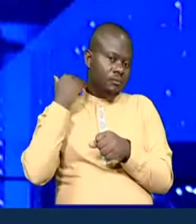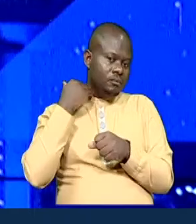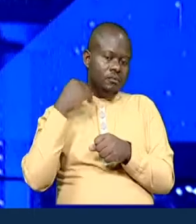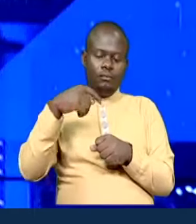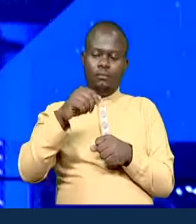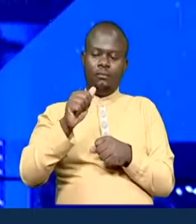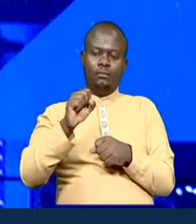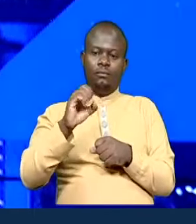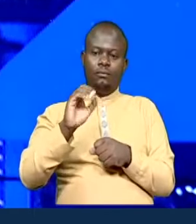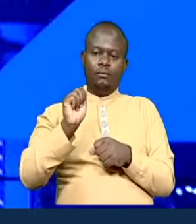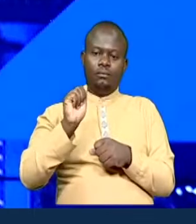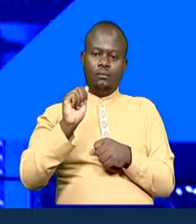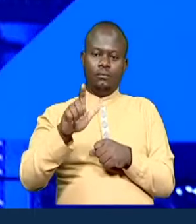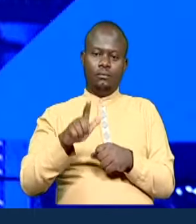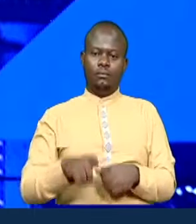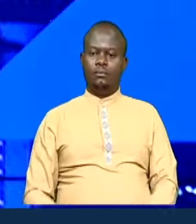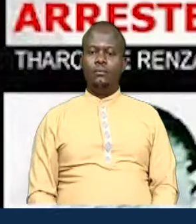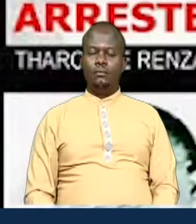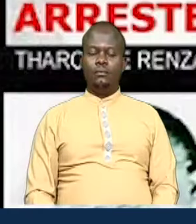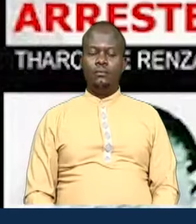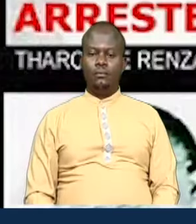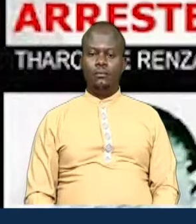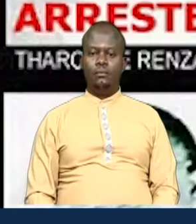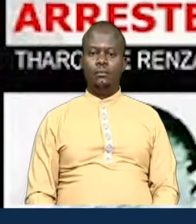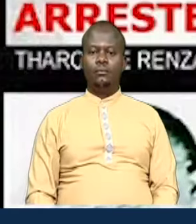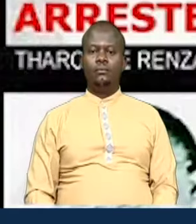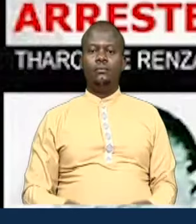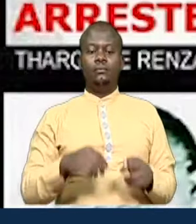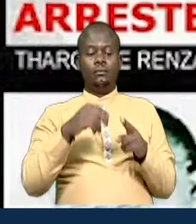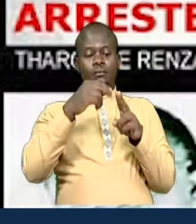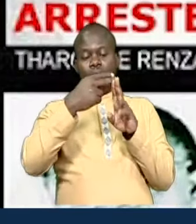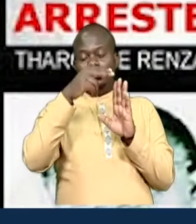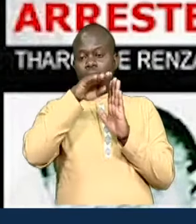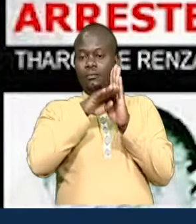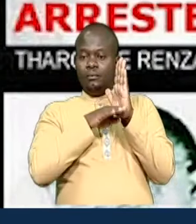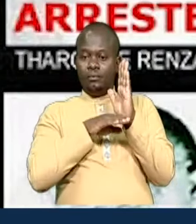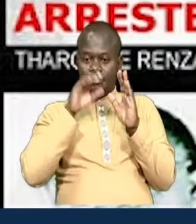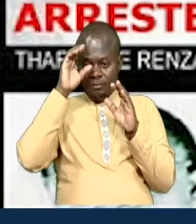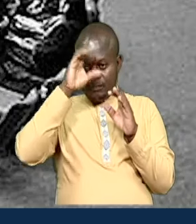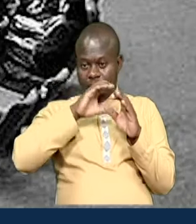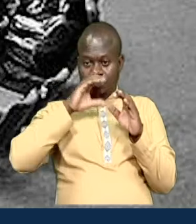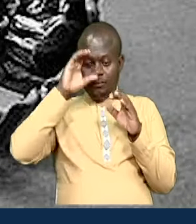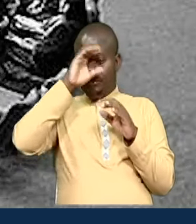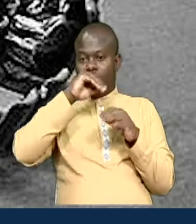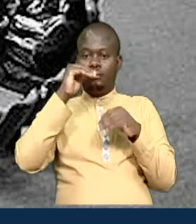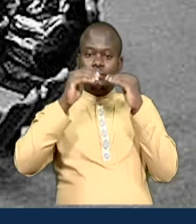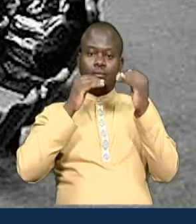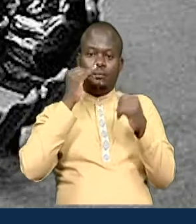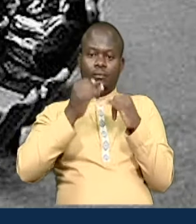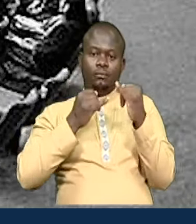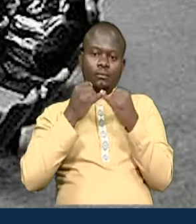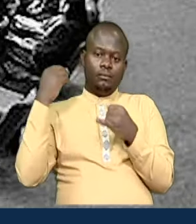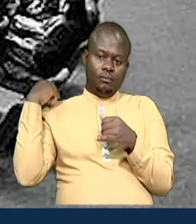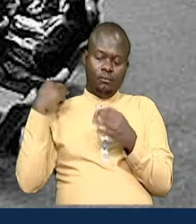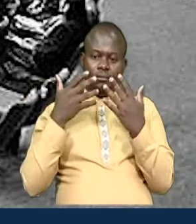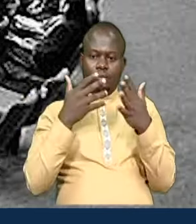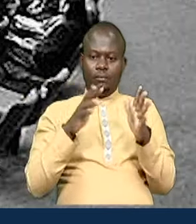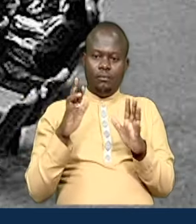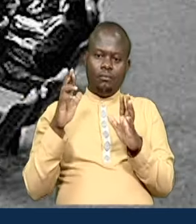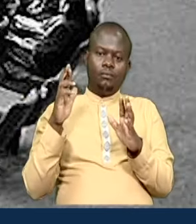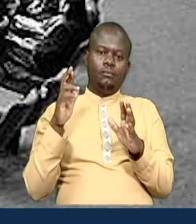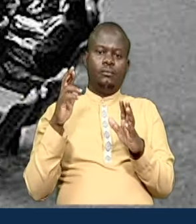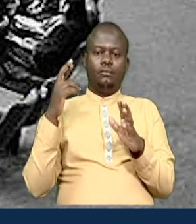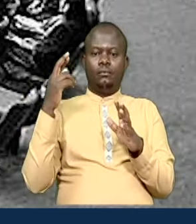Pasco Buhura arakomeza n'inkuru. Ku rutonde rwa baruharwa bashakishwaga n'urwego mpuzamahanga rushinzwe kurangiza imirimo